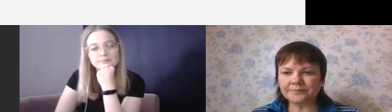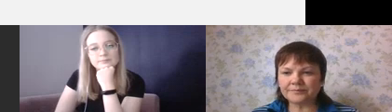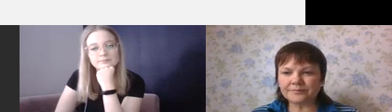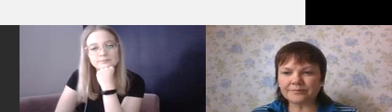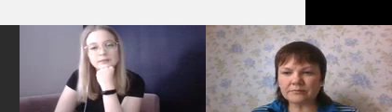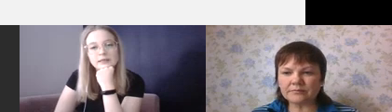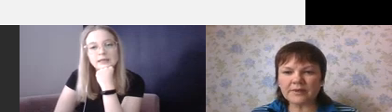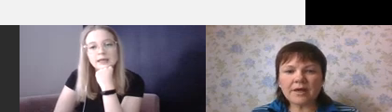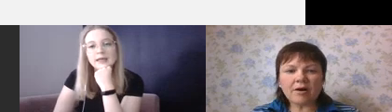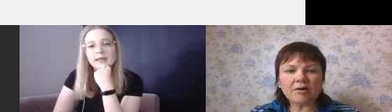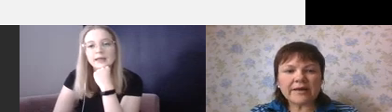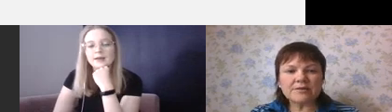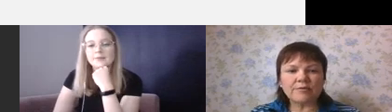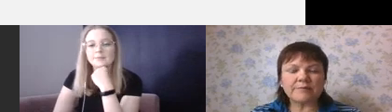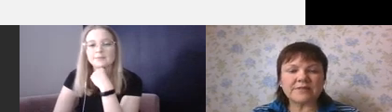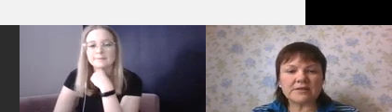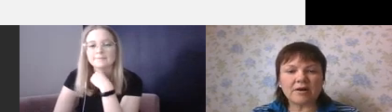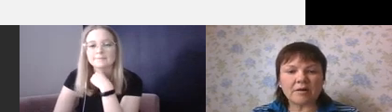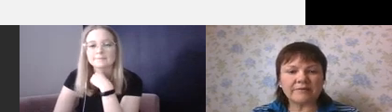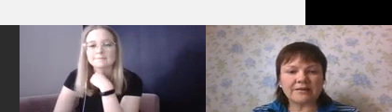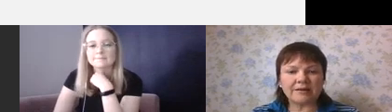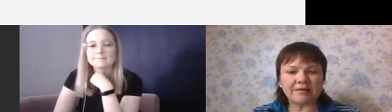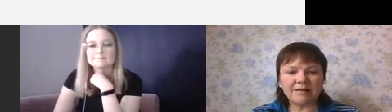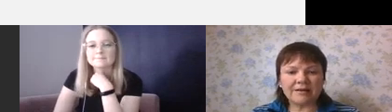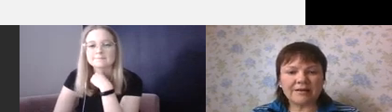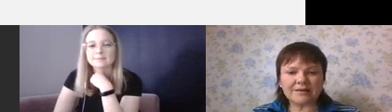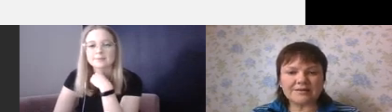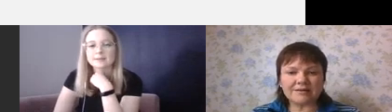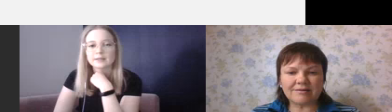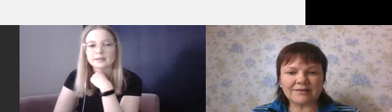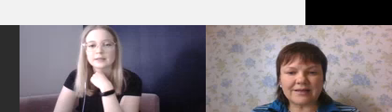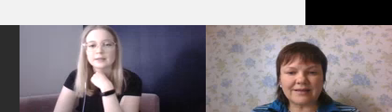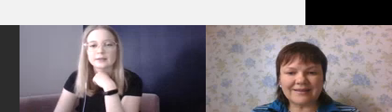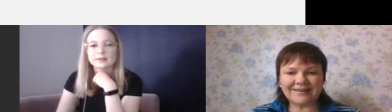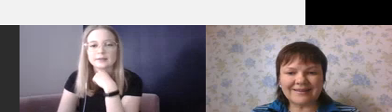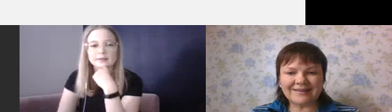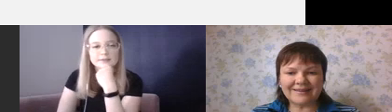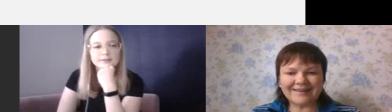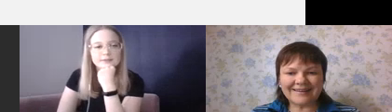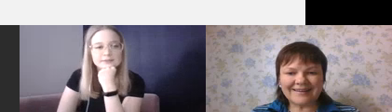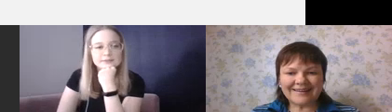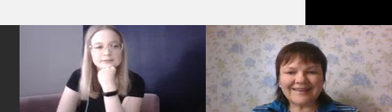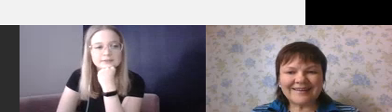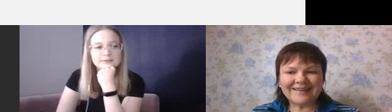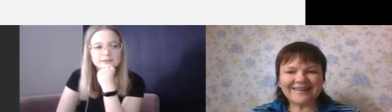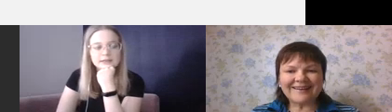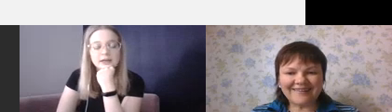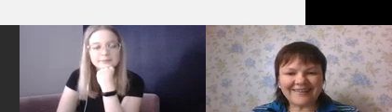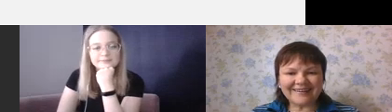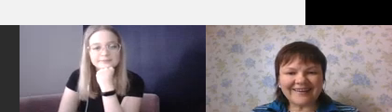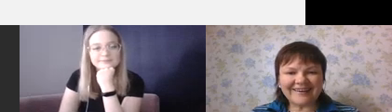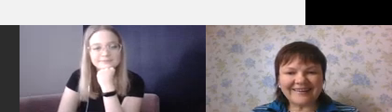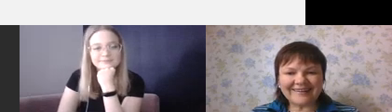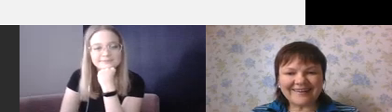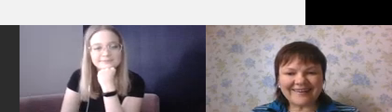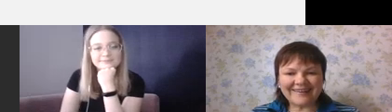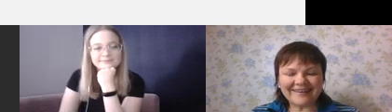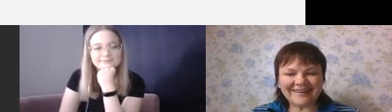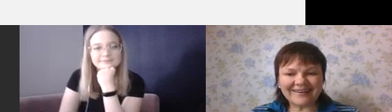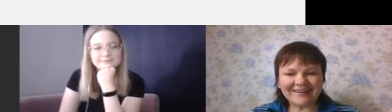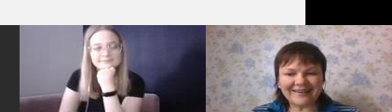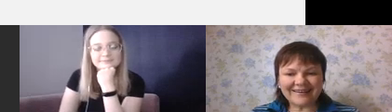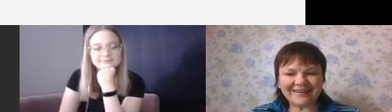nooremad. Aga keegi soovib vist sõna meil võtta. Näed, ja ma täpsustaks oma küsimus üle. Aha,